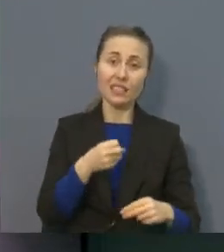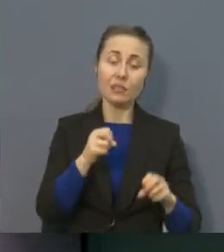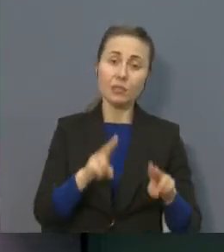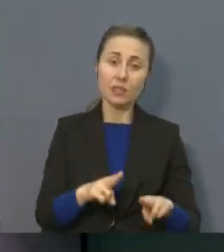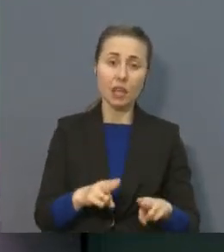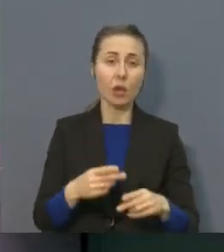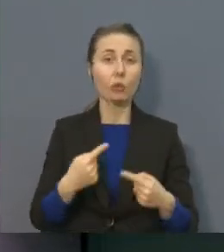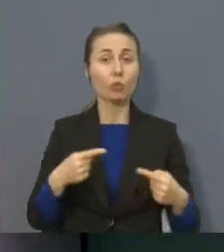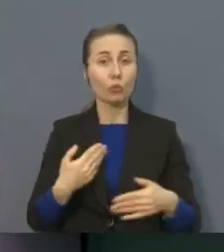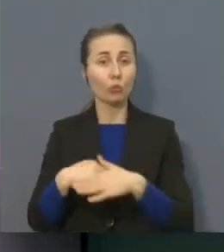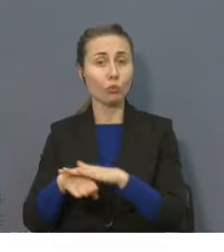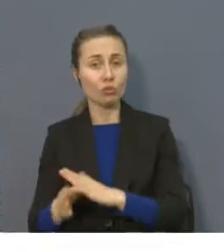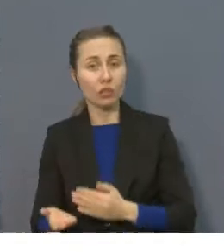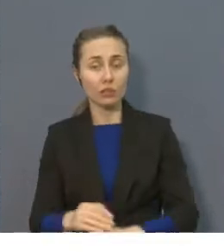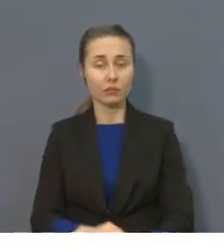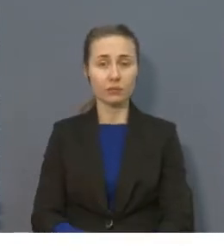көре білуіне жол ашқан.